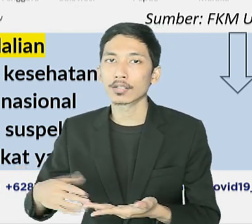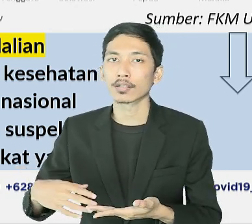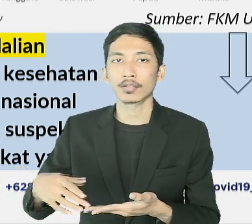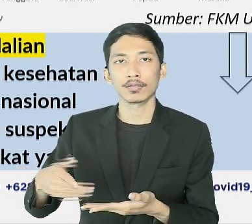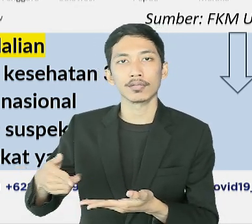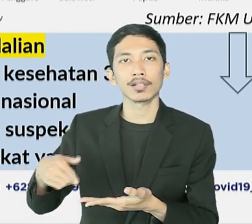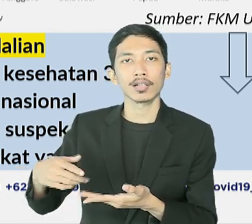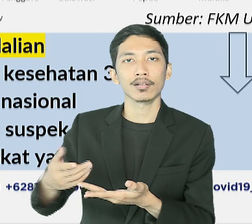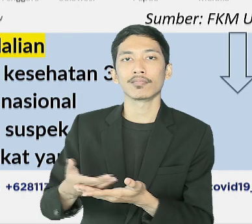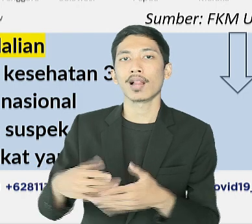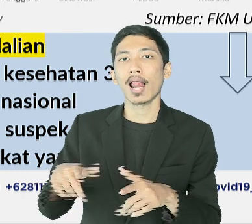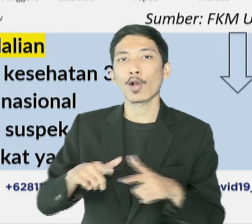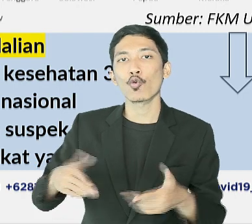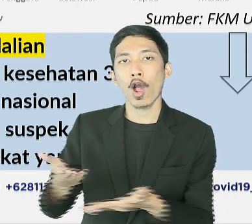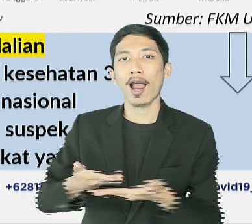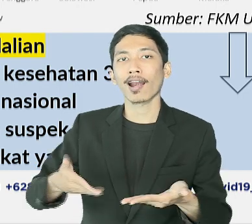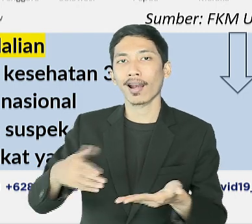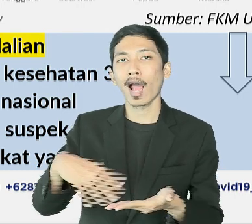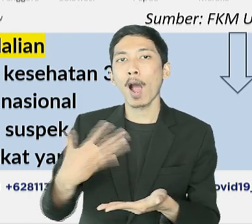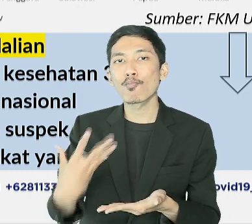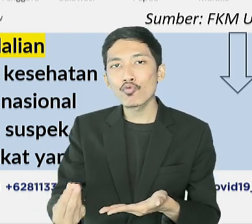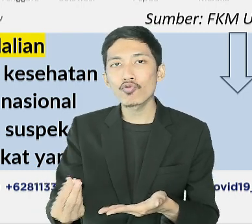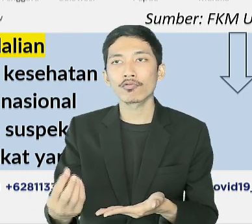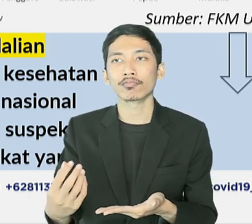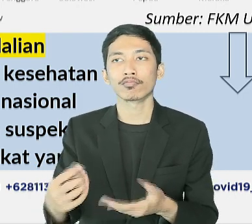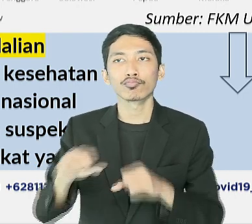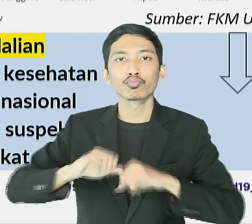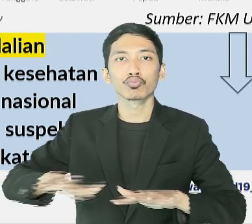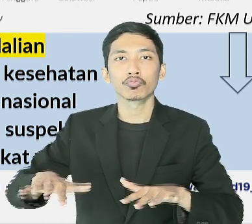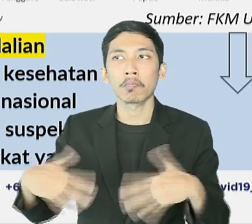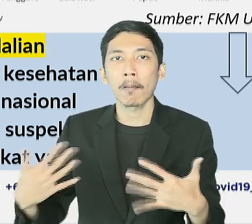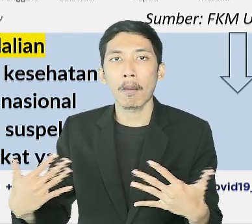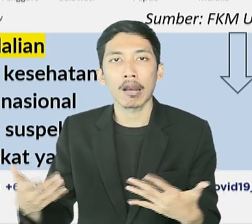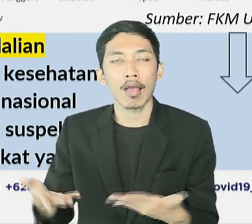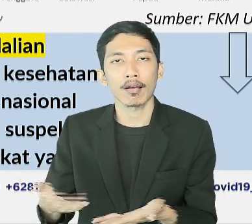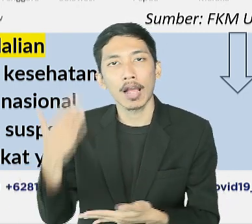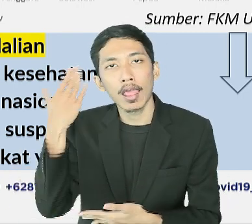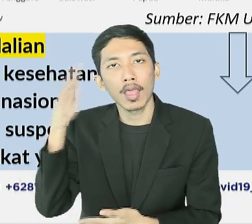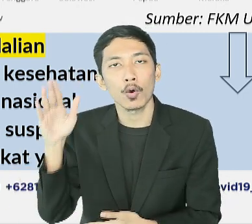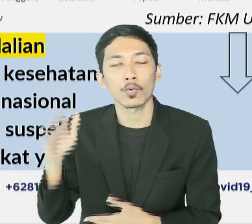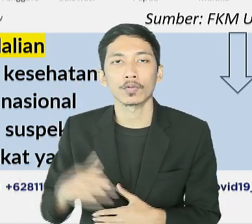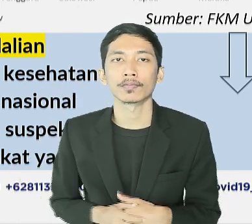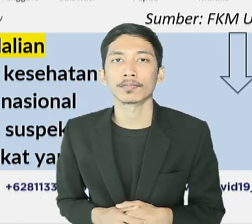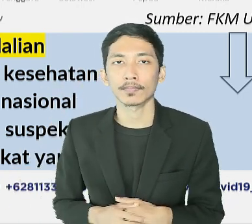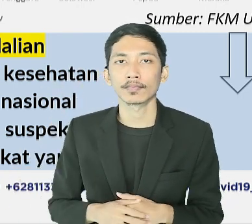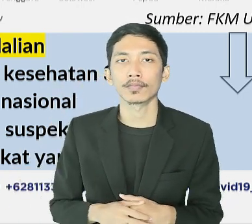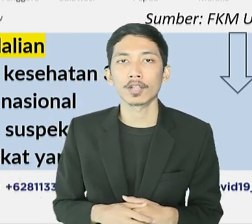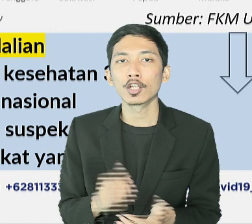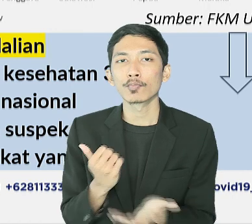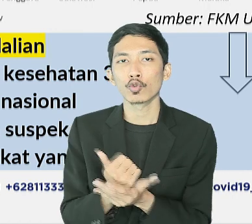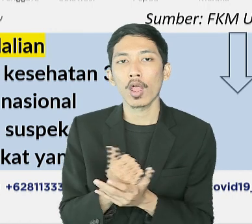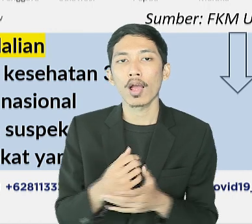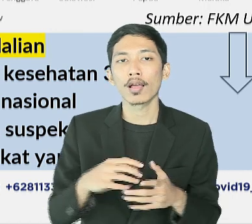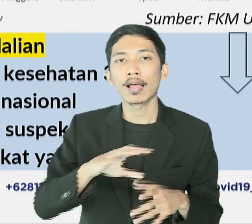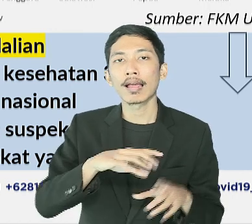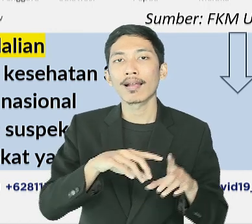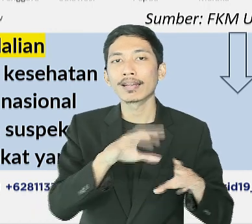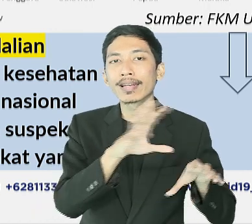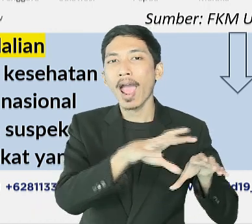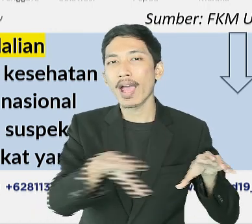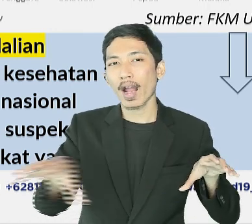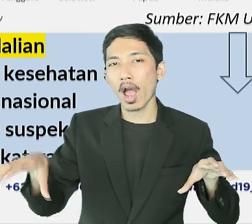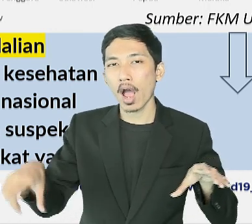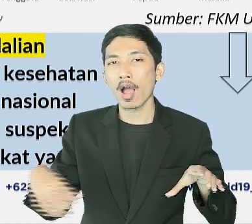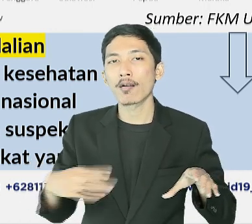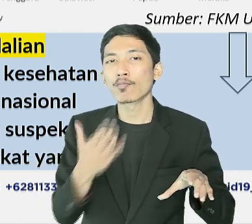penyebab penyakit. Umumnya, setiap jenis penyakit memiliki basic reproduction number atau R0, yaitu